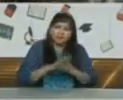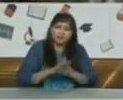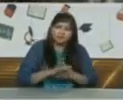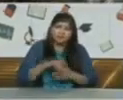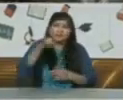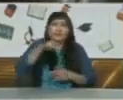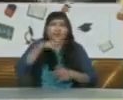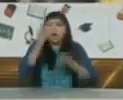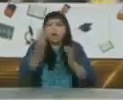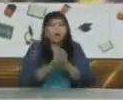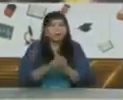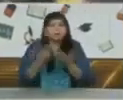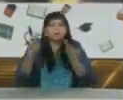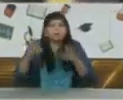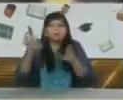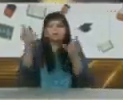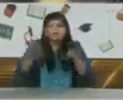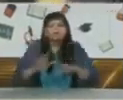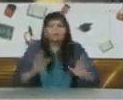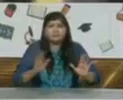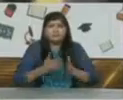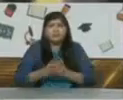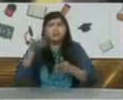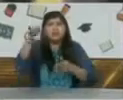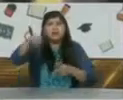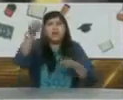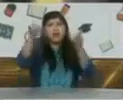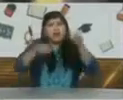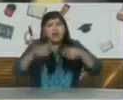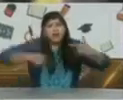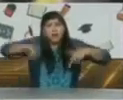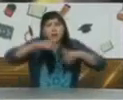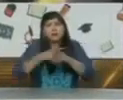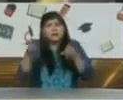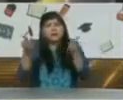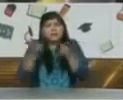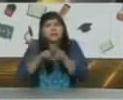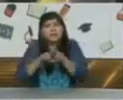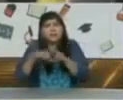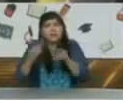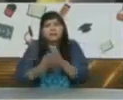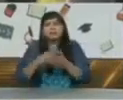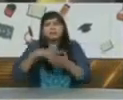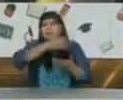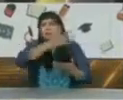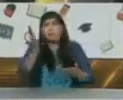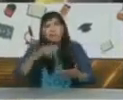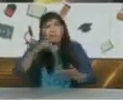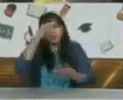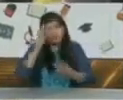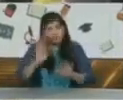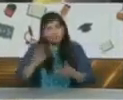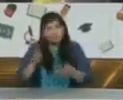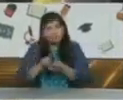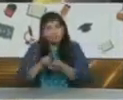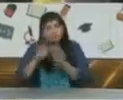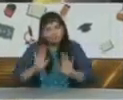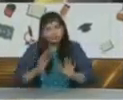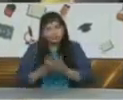आप लोग अकेले नहीं हैं जिनको इस स्थिति का सामना करना पड़ता हो।